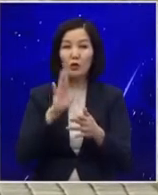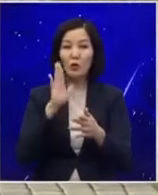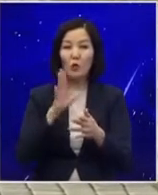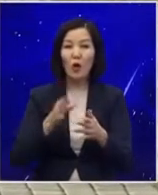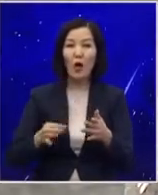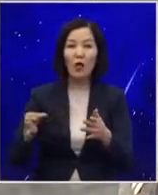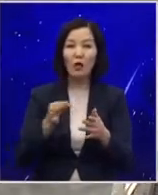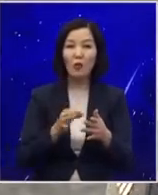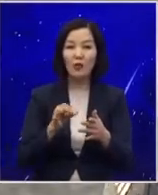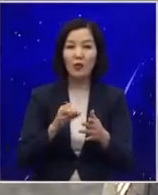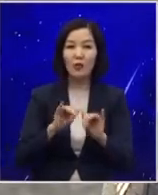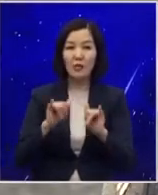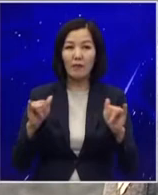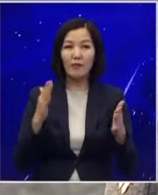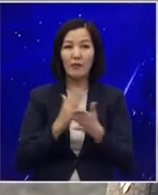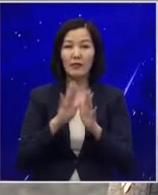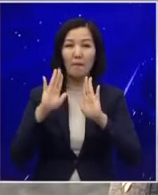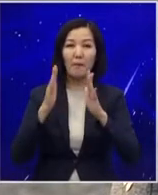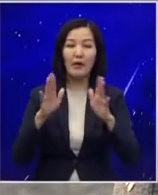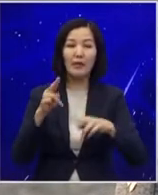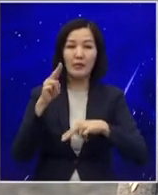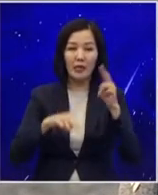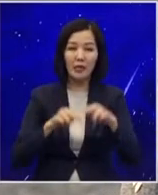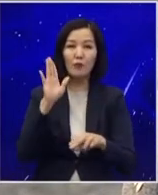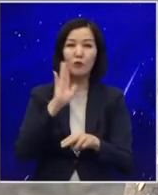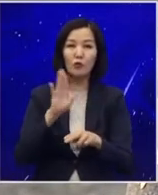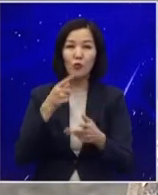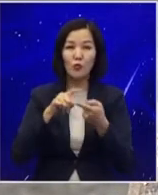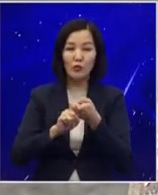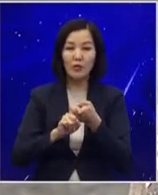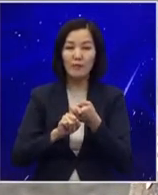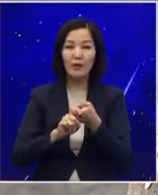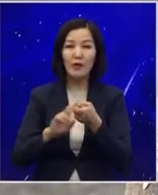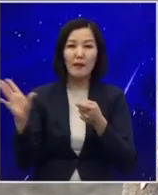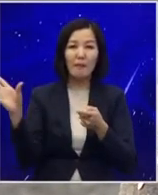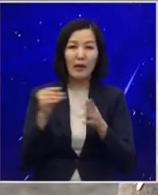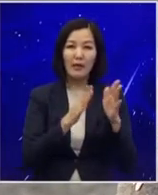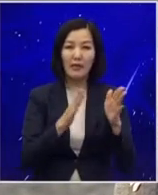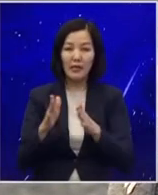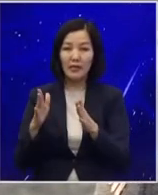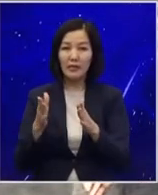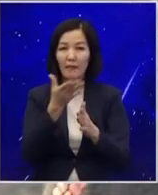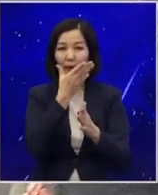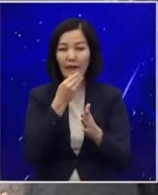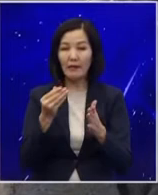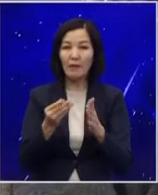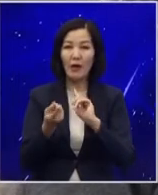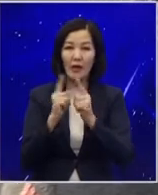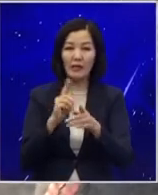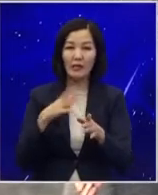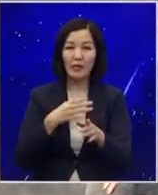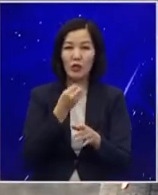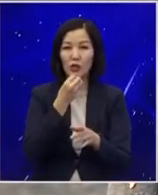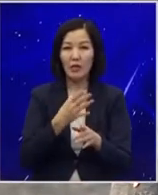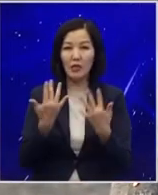жатыр. Ауылымызға парк салынып, су құбыры жүріп, канализация жүріп жатыр. Аллаға шүкір бәрі жақсы